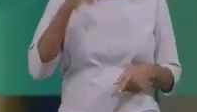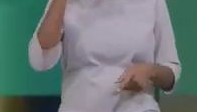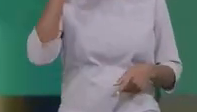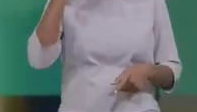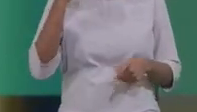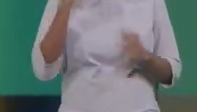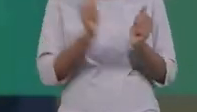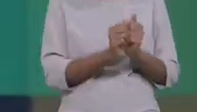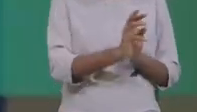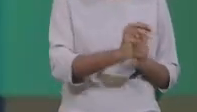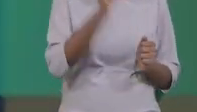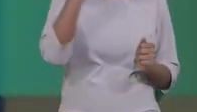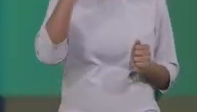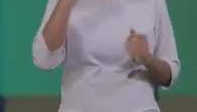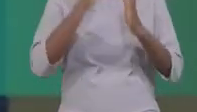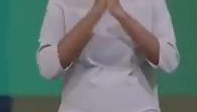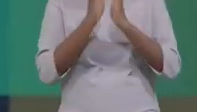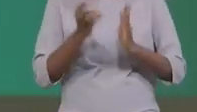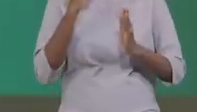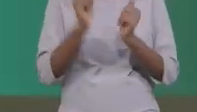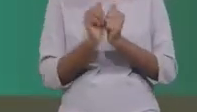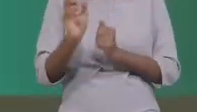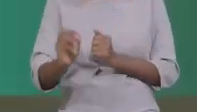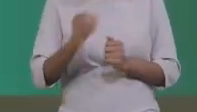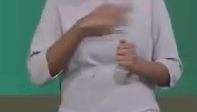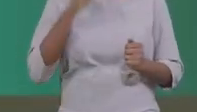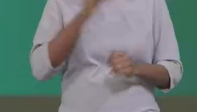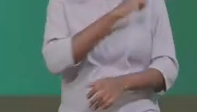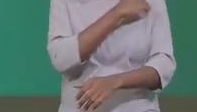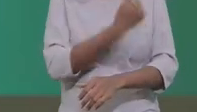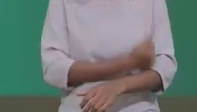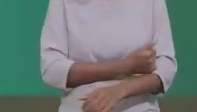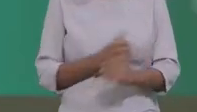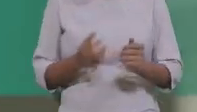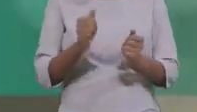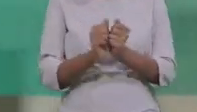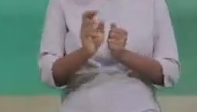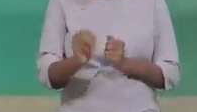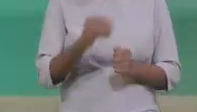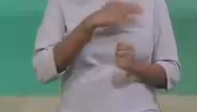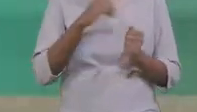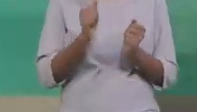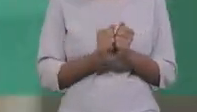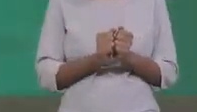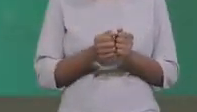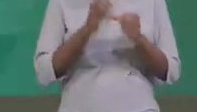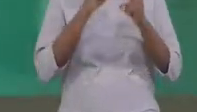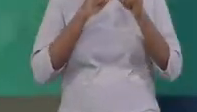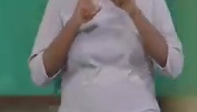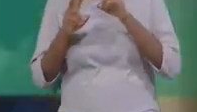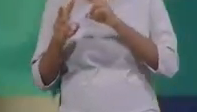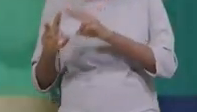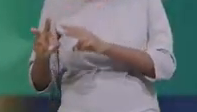Mais sa pensée était avec eux. Sa prière était avec eux. Et son autorité était avec eux. Et